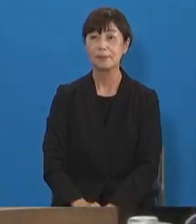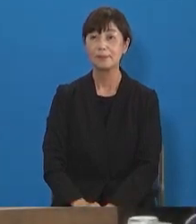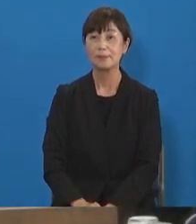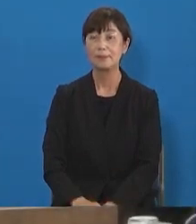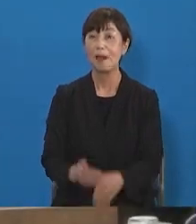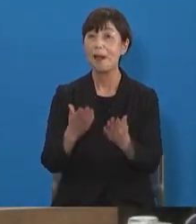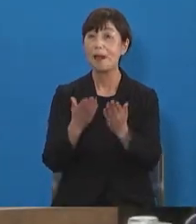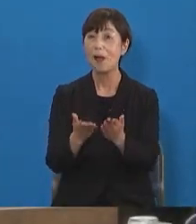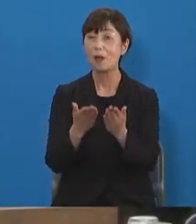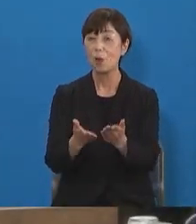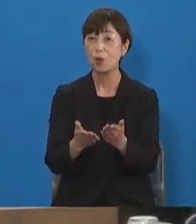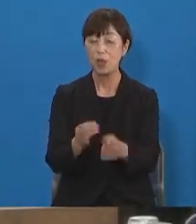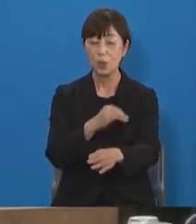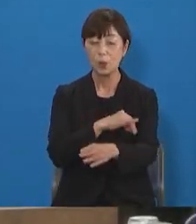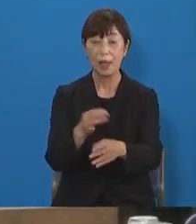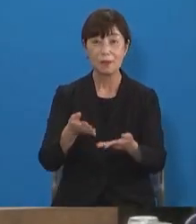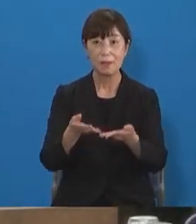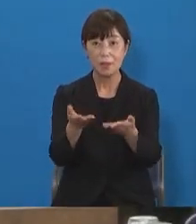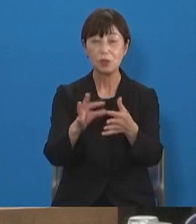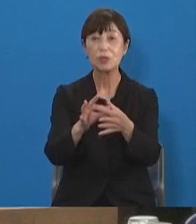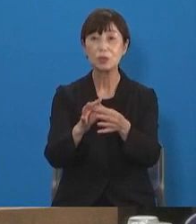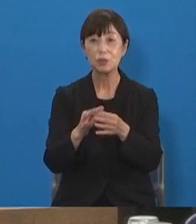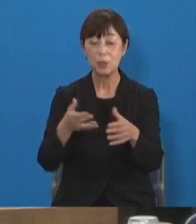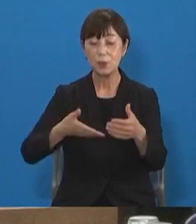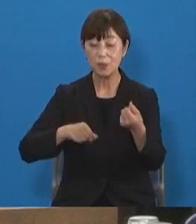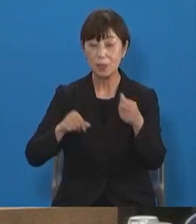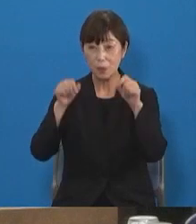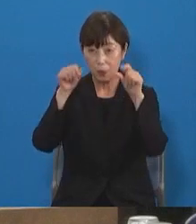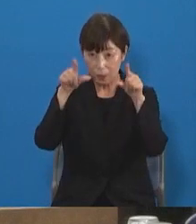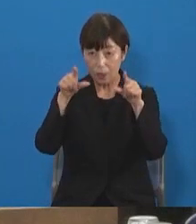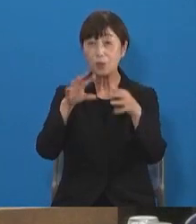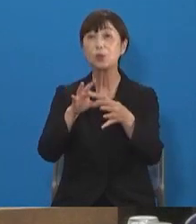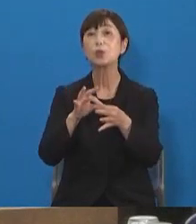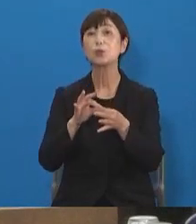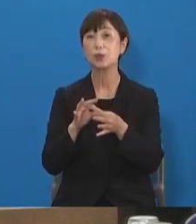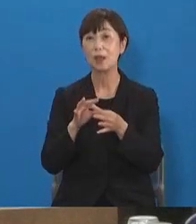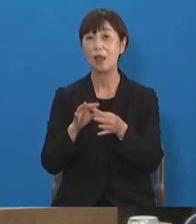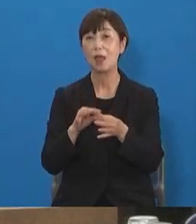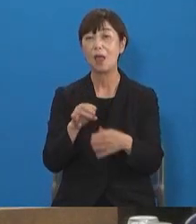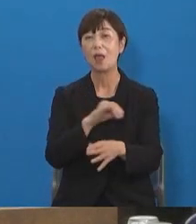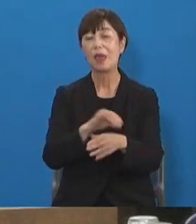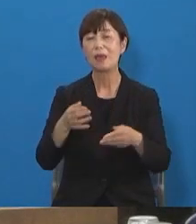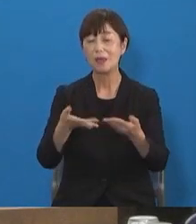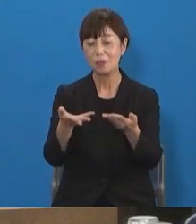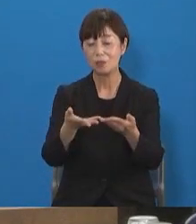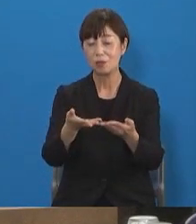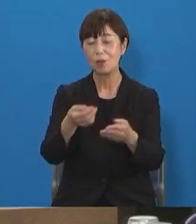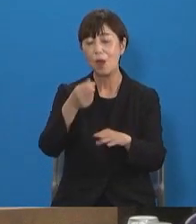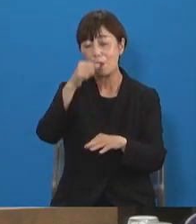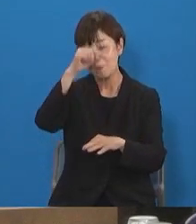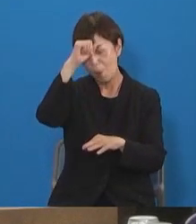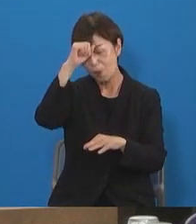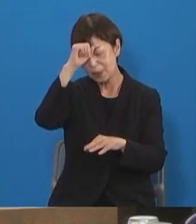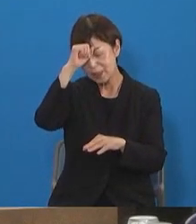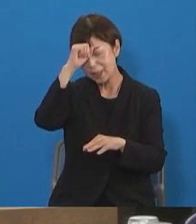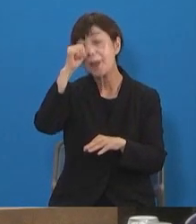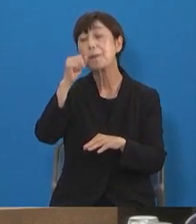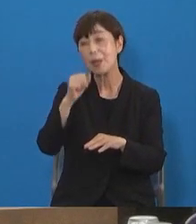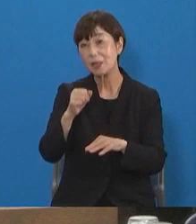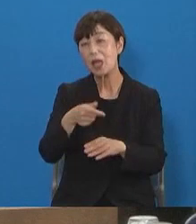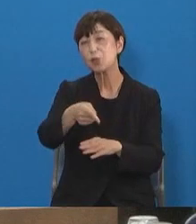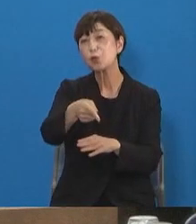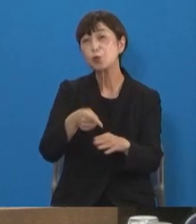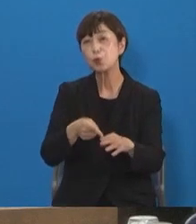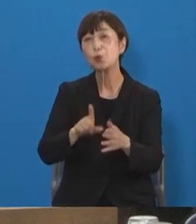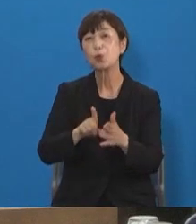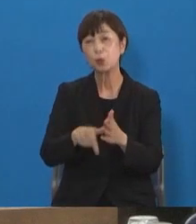学校での献血に関する生徒への啓発についてであります。献血は病気の治療や手術などで輸血を必要と